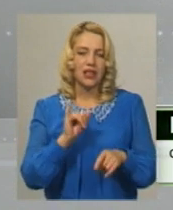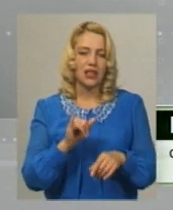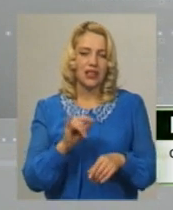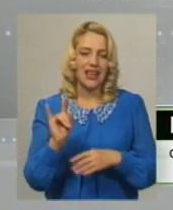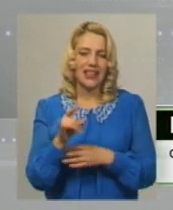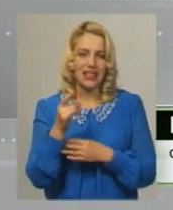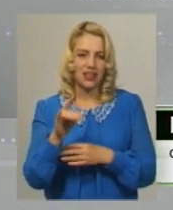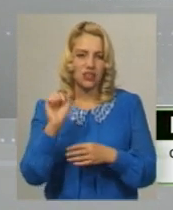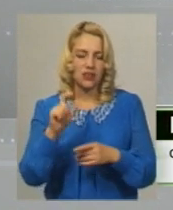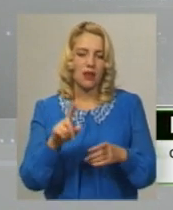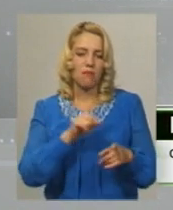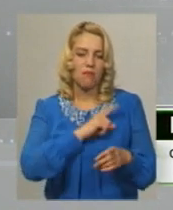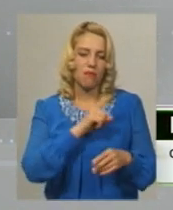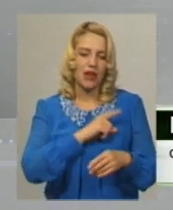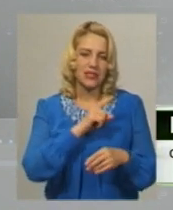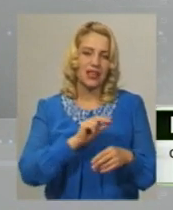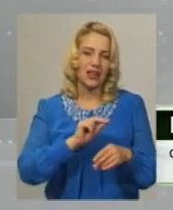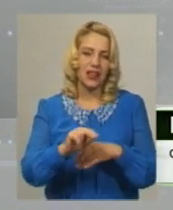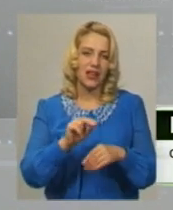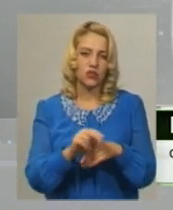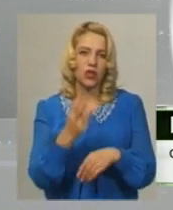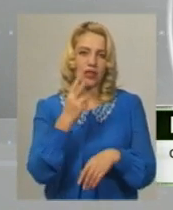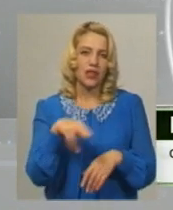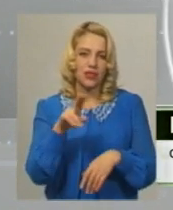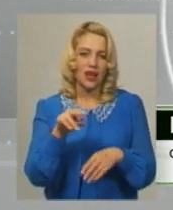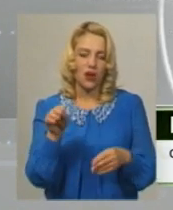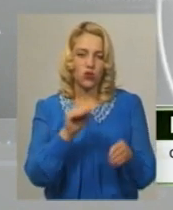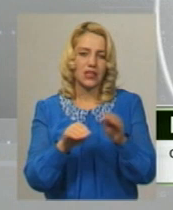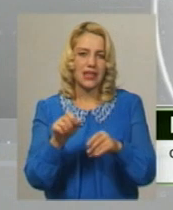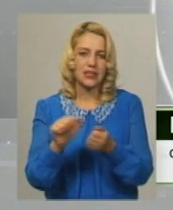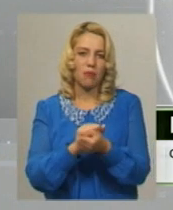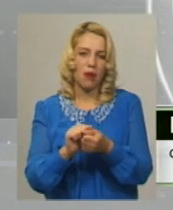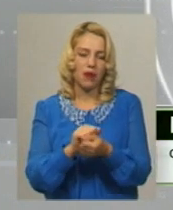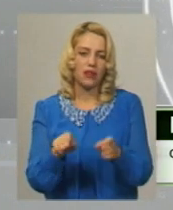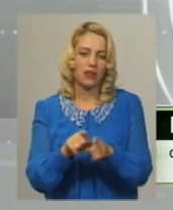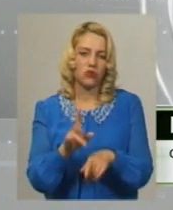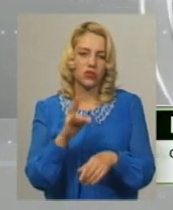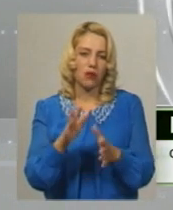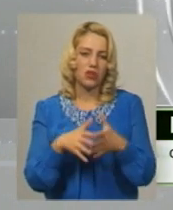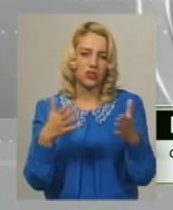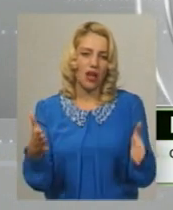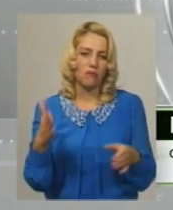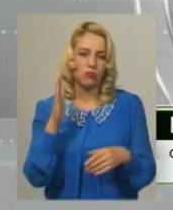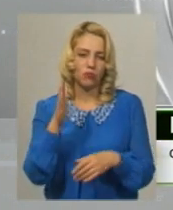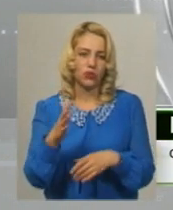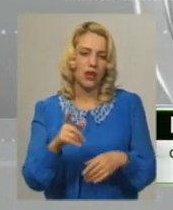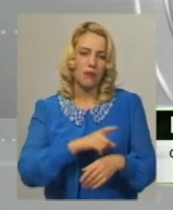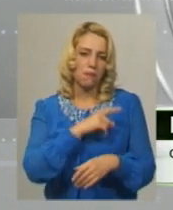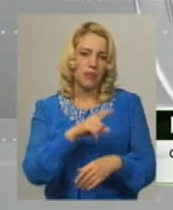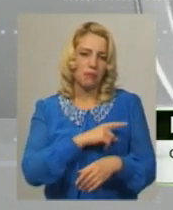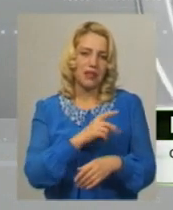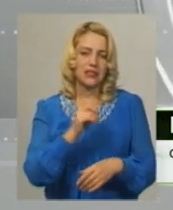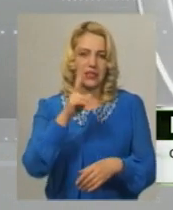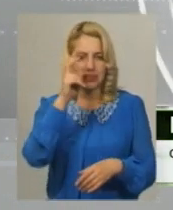по 3D-конструюванню із паперу. Також буде вперше у нашому місті, я думаю, на такому масштабному буде майстер з